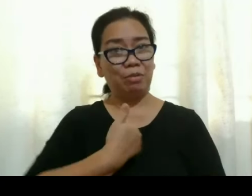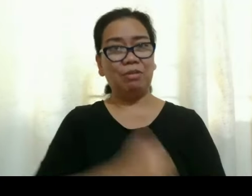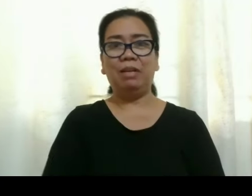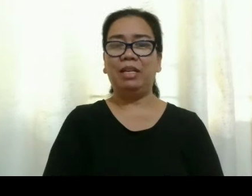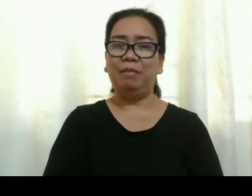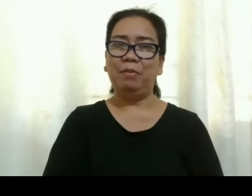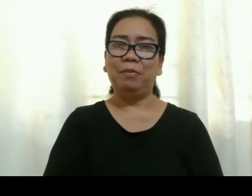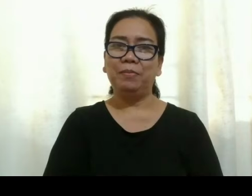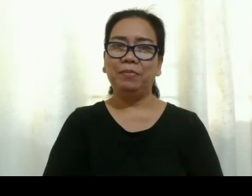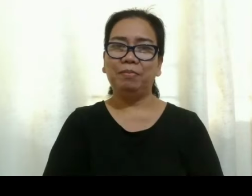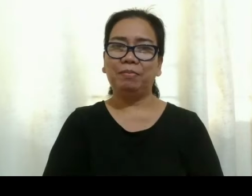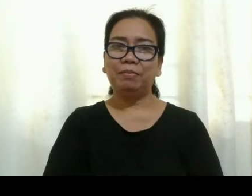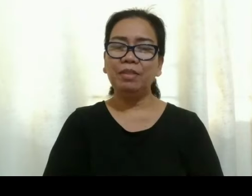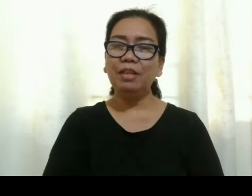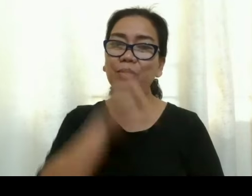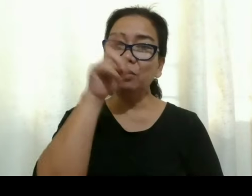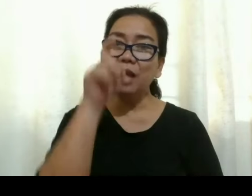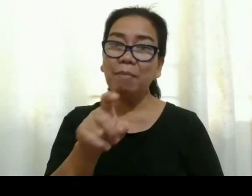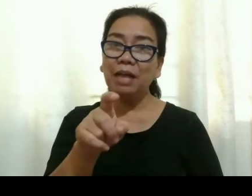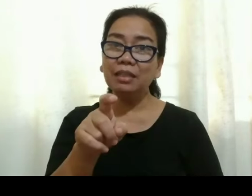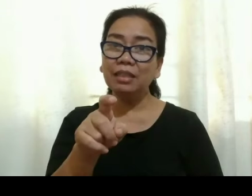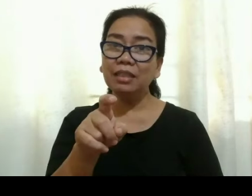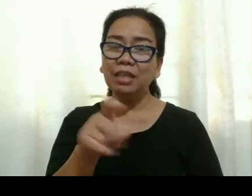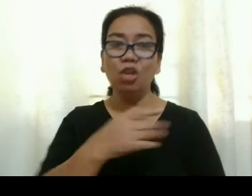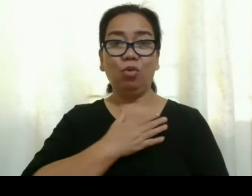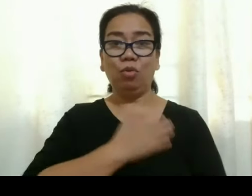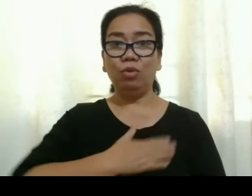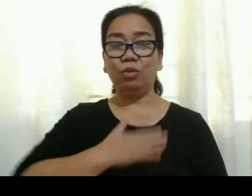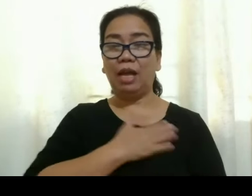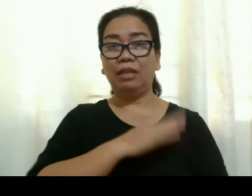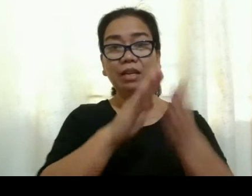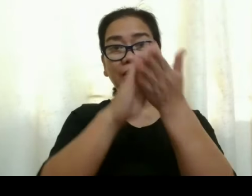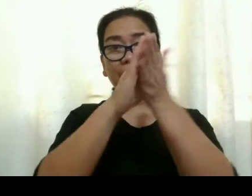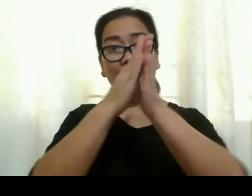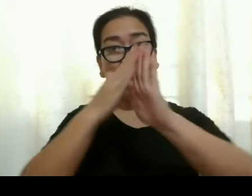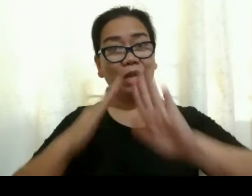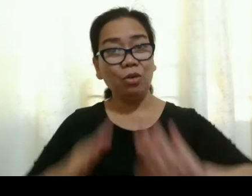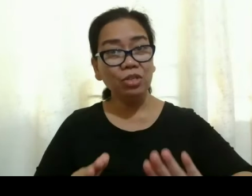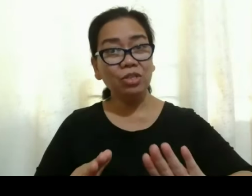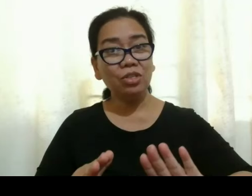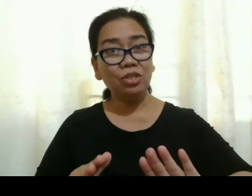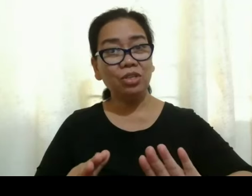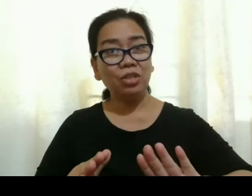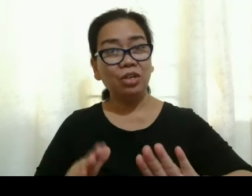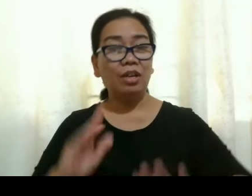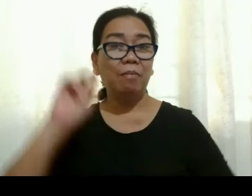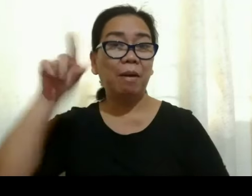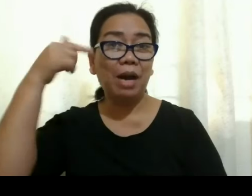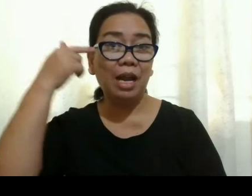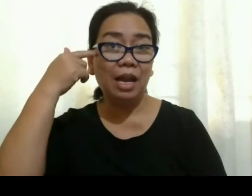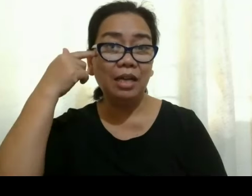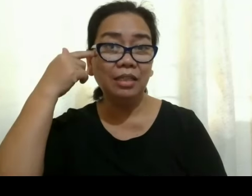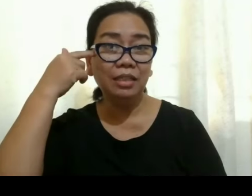yung responsibility? So dapat, kung gusto natin ng maayos